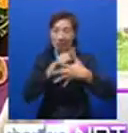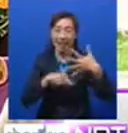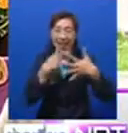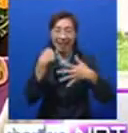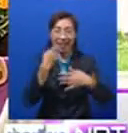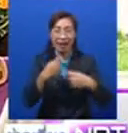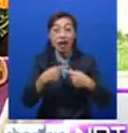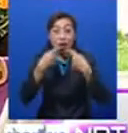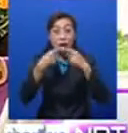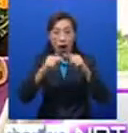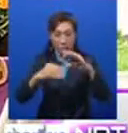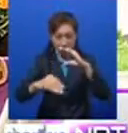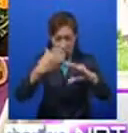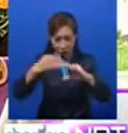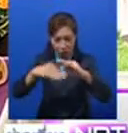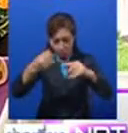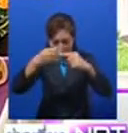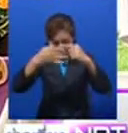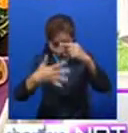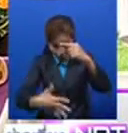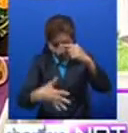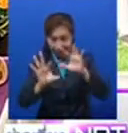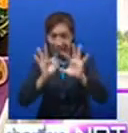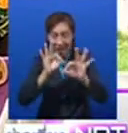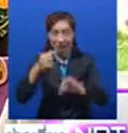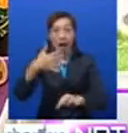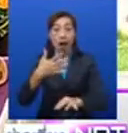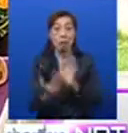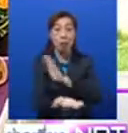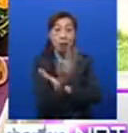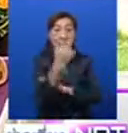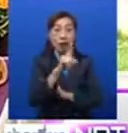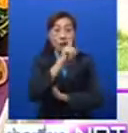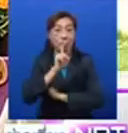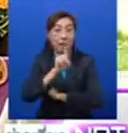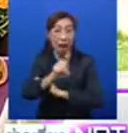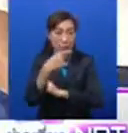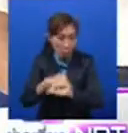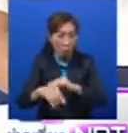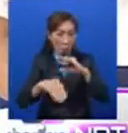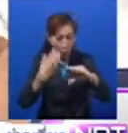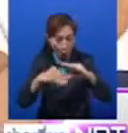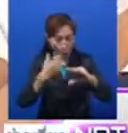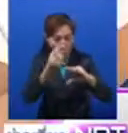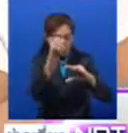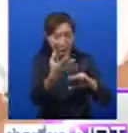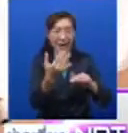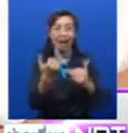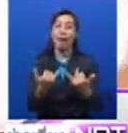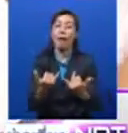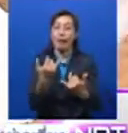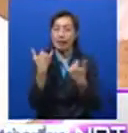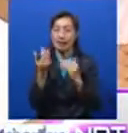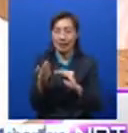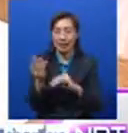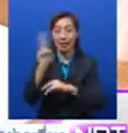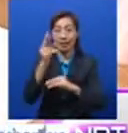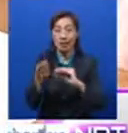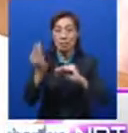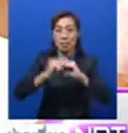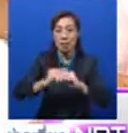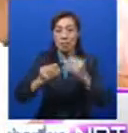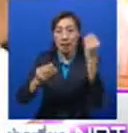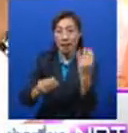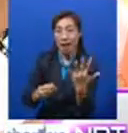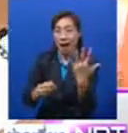าเนี่ยนะคะคือเมื่อเช้าเนี่ยโอ้โหมีกระแสตอบรับส่งมาเยอะมากเพราะฉะนั้นเดี๋ยวช่วงเที่ยงนี้เราเพิ่มเลยนะคะเป็น5ท่านแต่ว่าก็